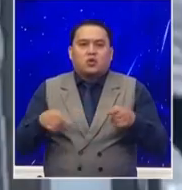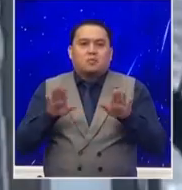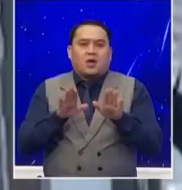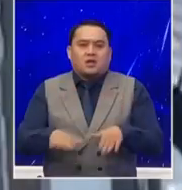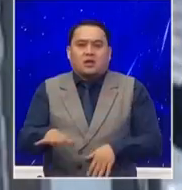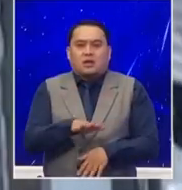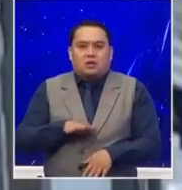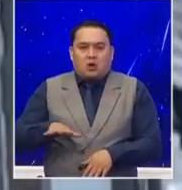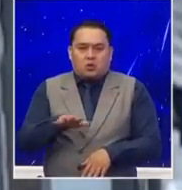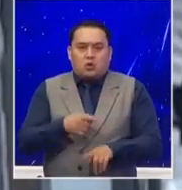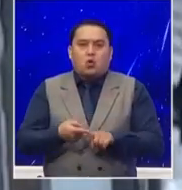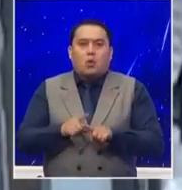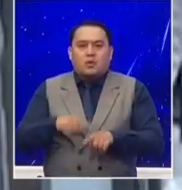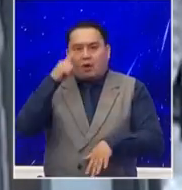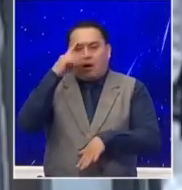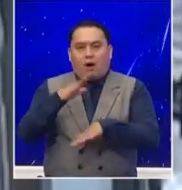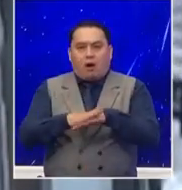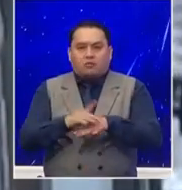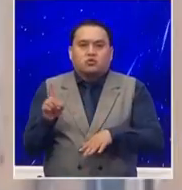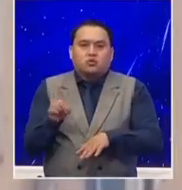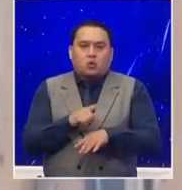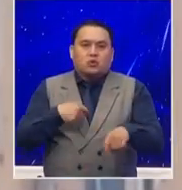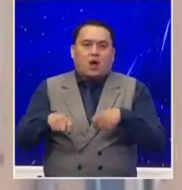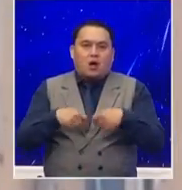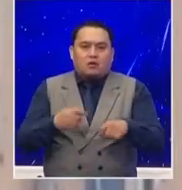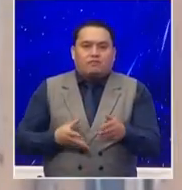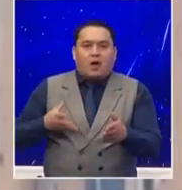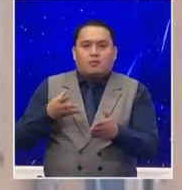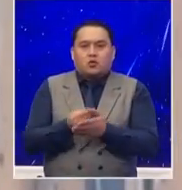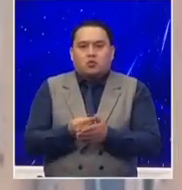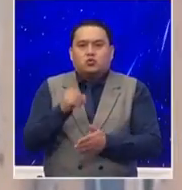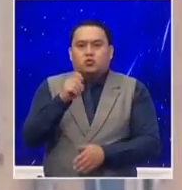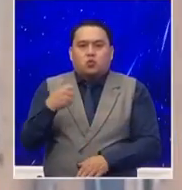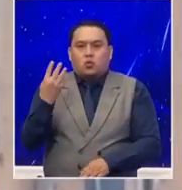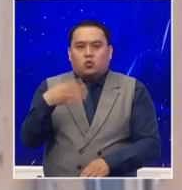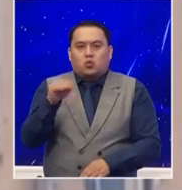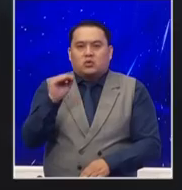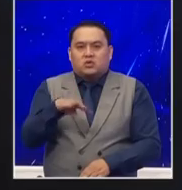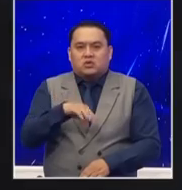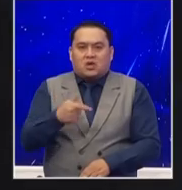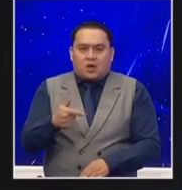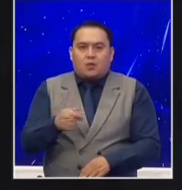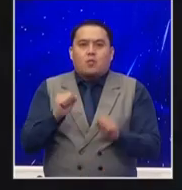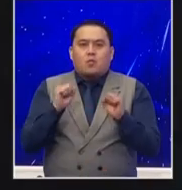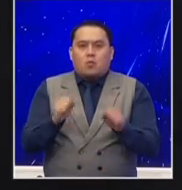на территории рынка. Кроме того, в Акимате не исключают, что торговцам выплатят компенсацию 140 тысяч тенге.